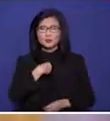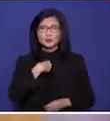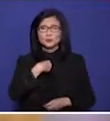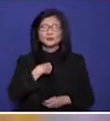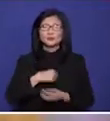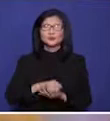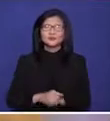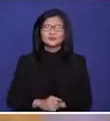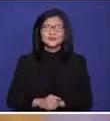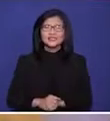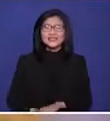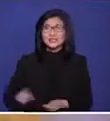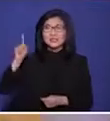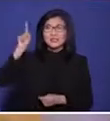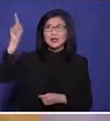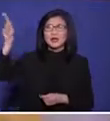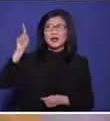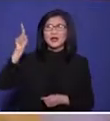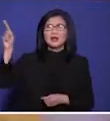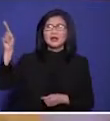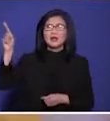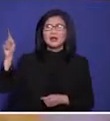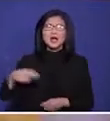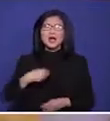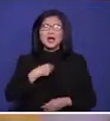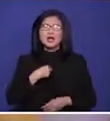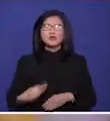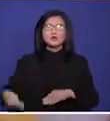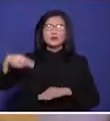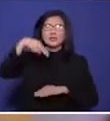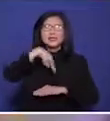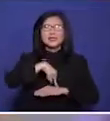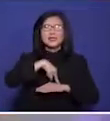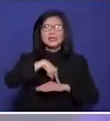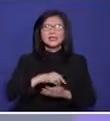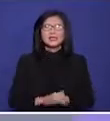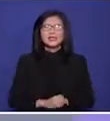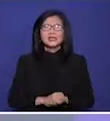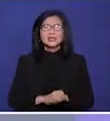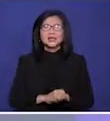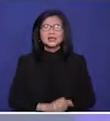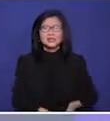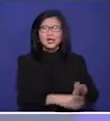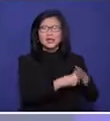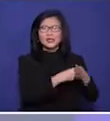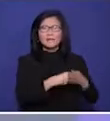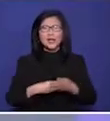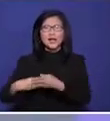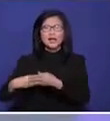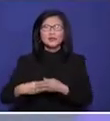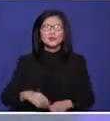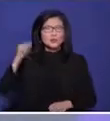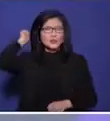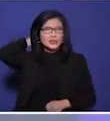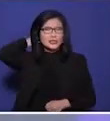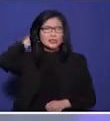darahku. Di sanalah aku berdiri, jadi